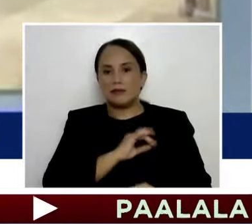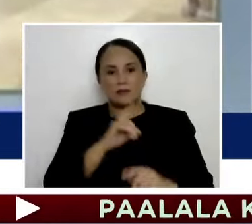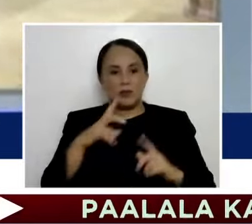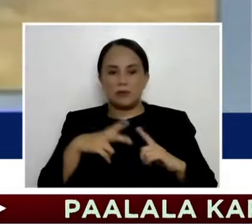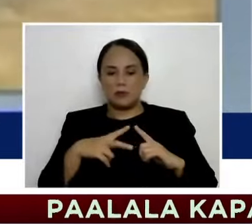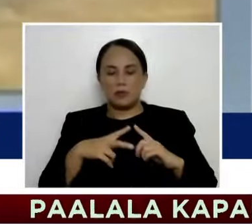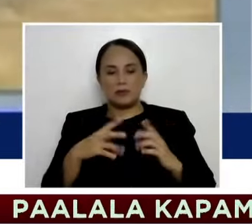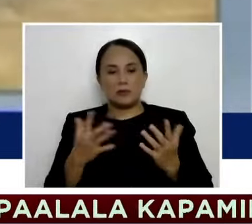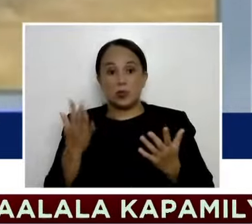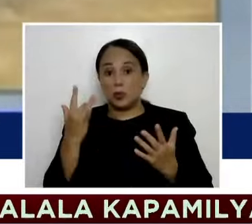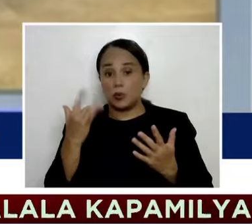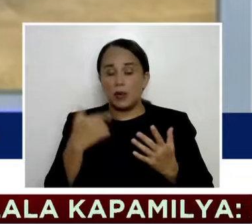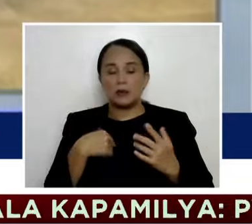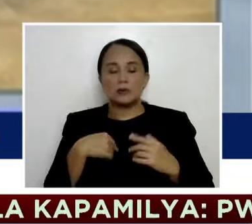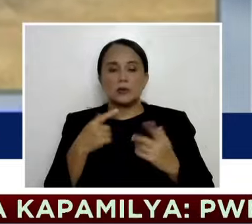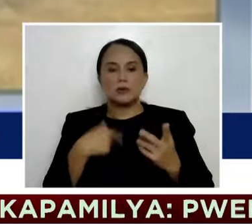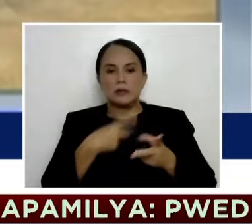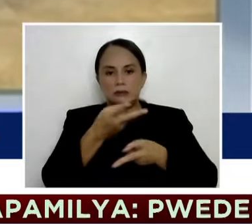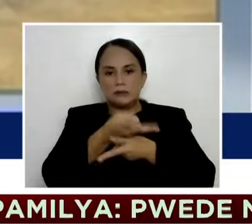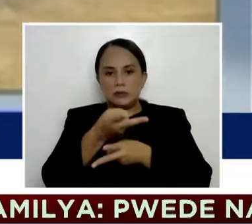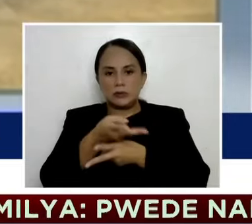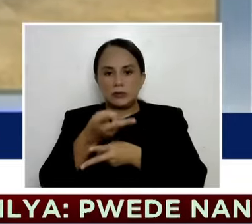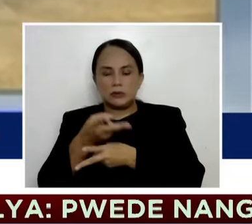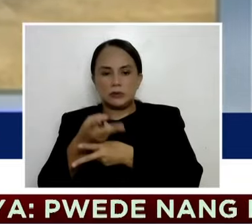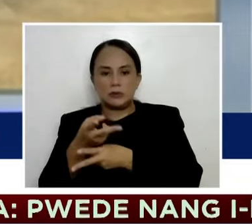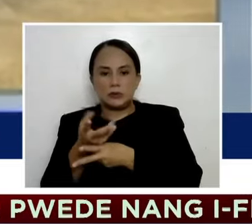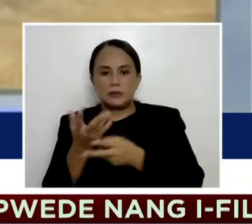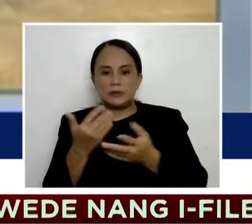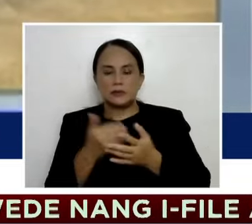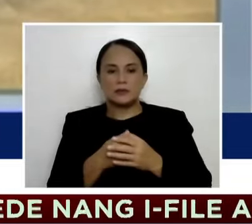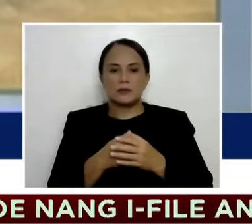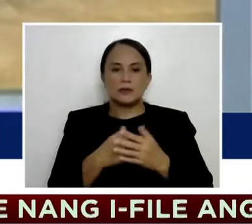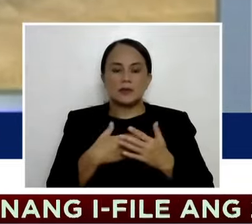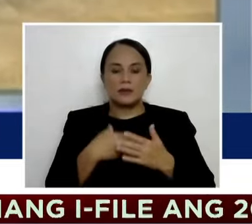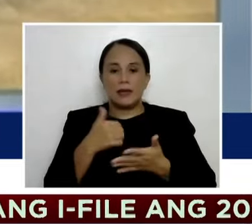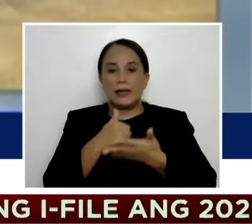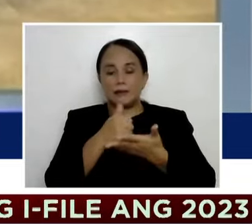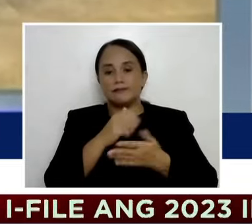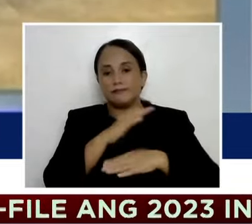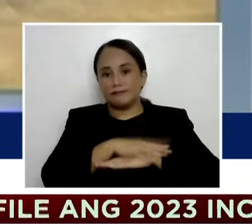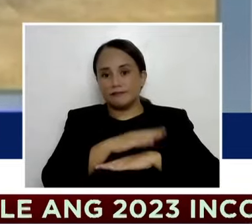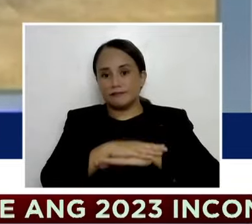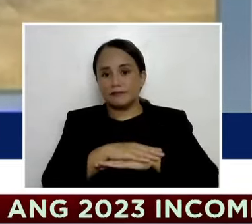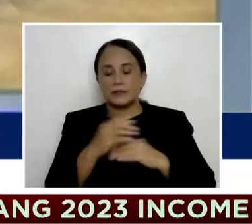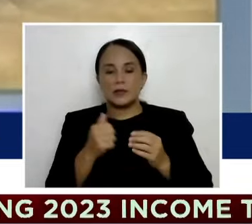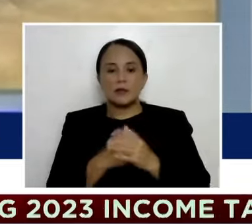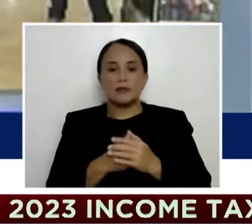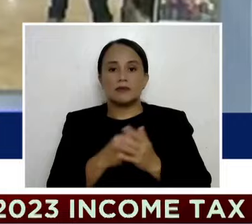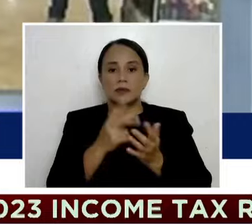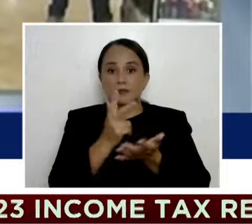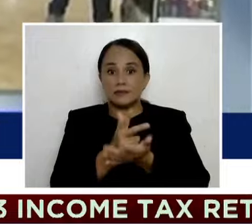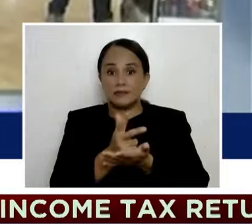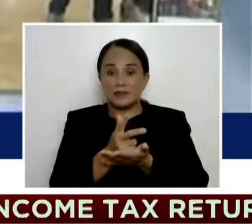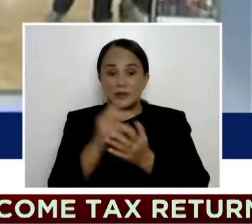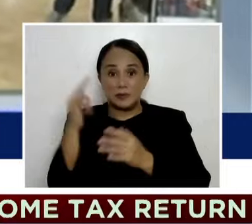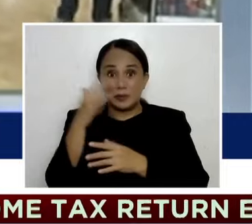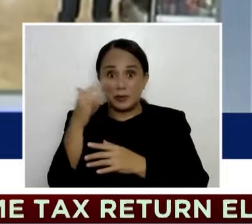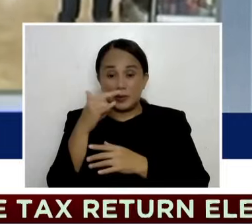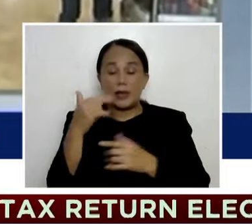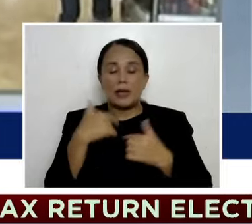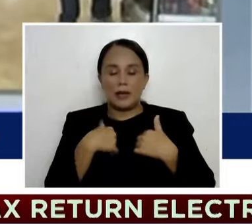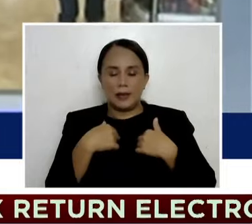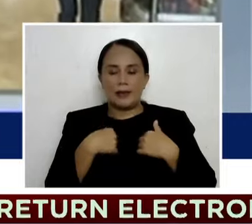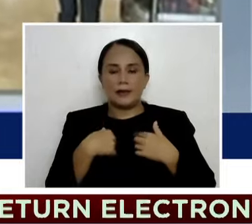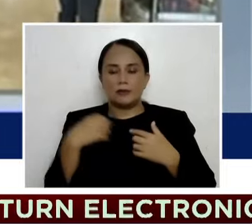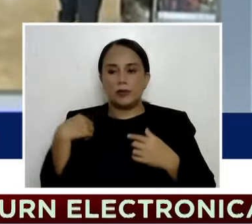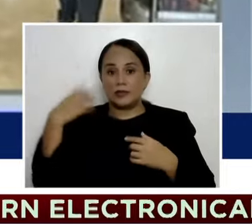period because we will be manning itong mga offline help desks natin, no? So definitely per terminal, meron po tayong key official ng NAIA